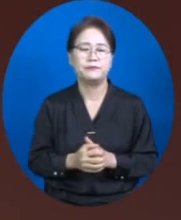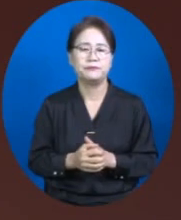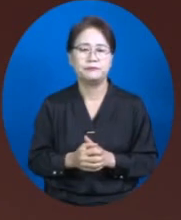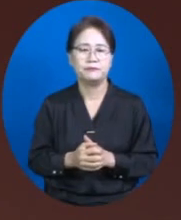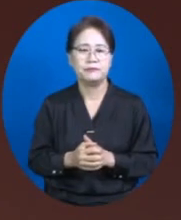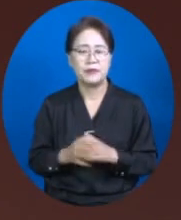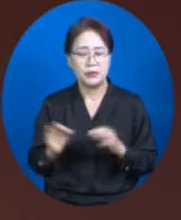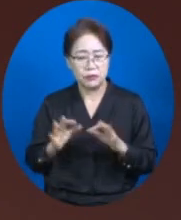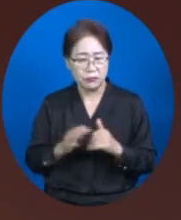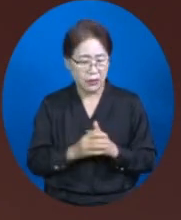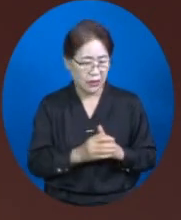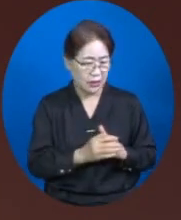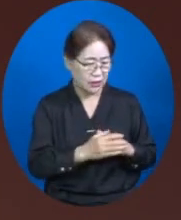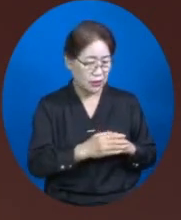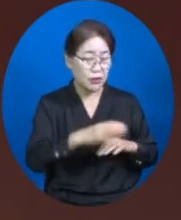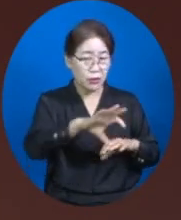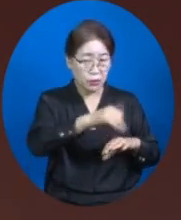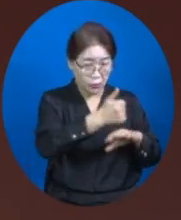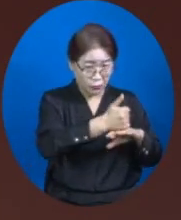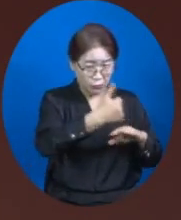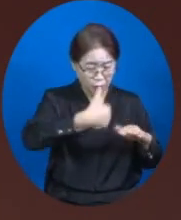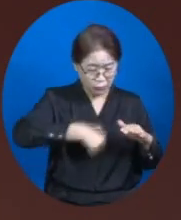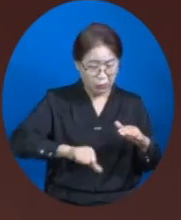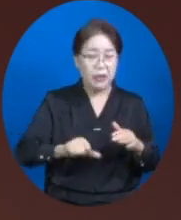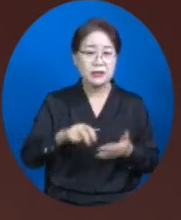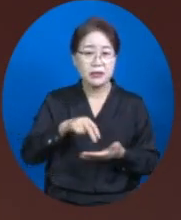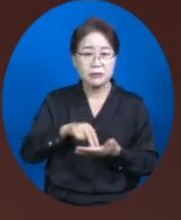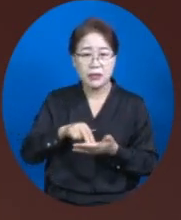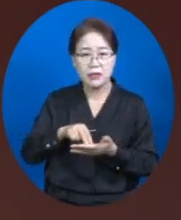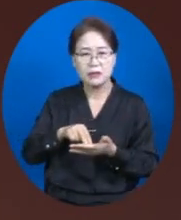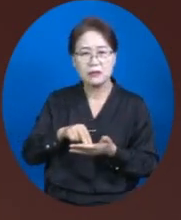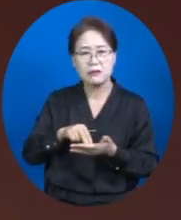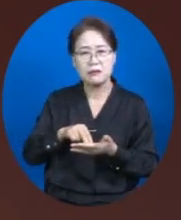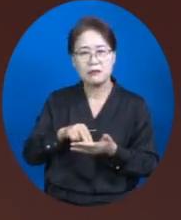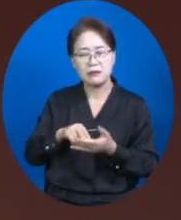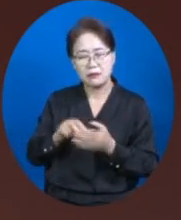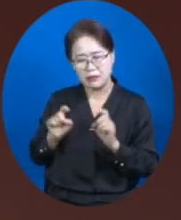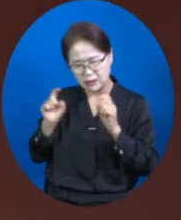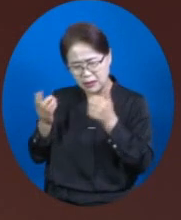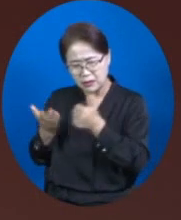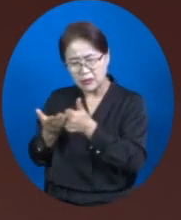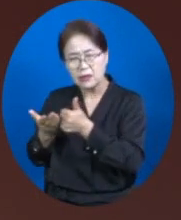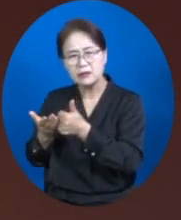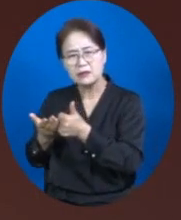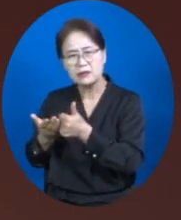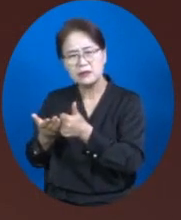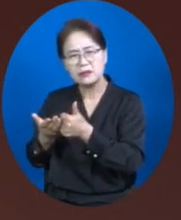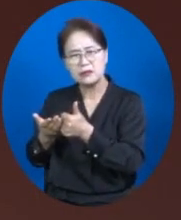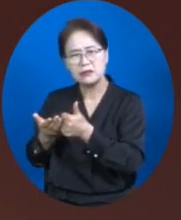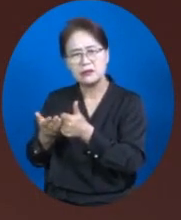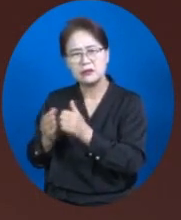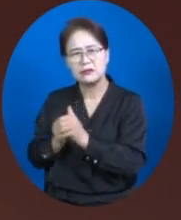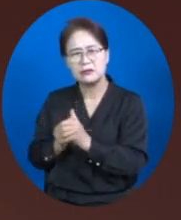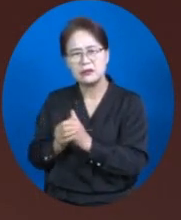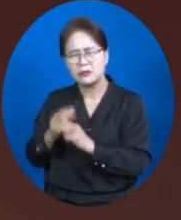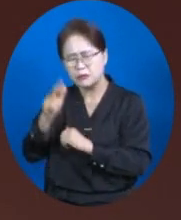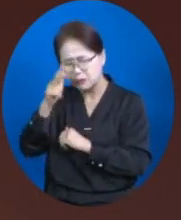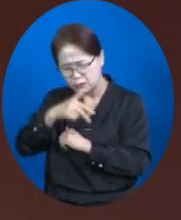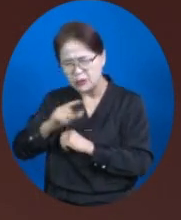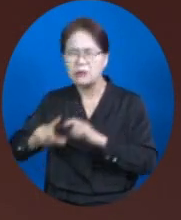한순간 애굽의 왕자가 여러분 양떼를 치는 천민이 되어버린